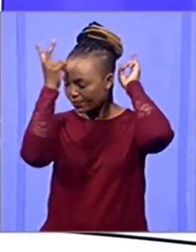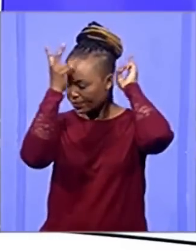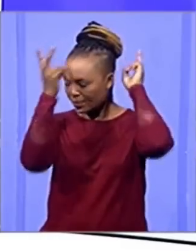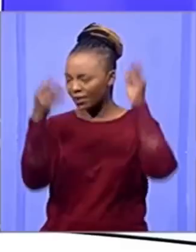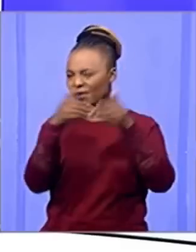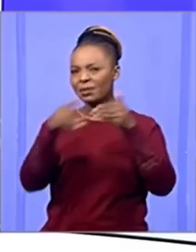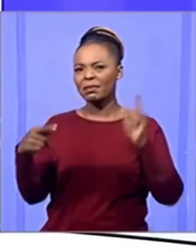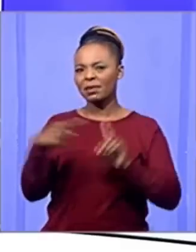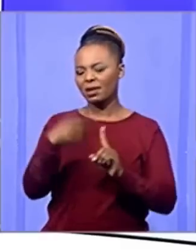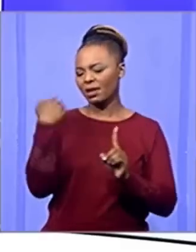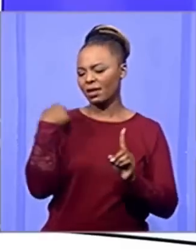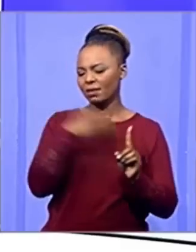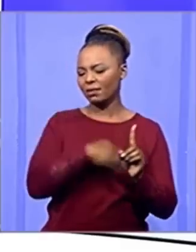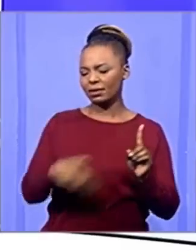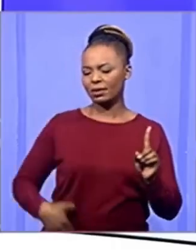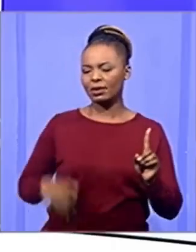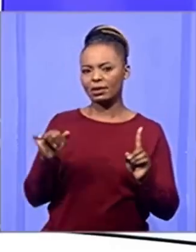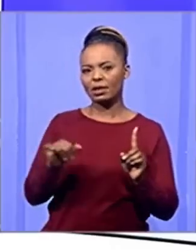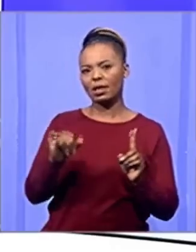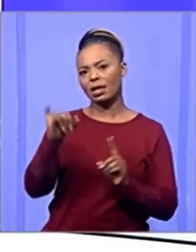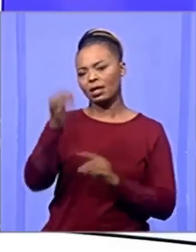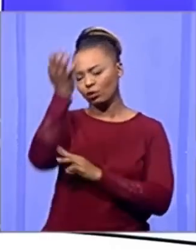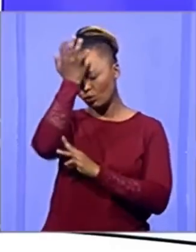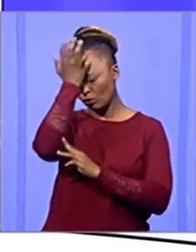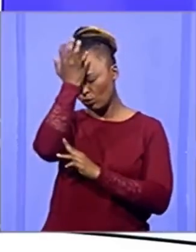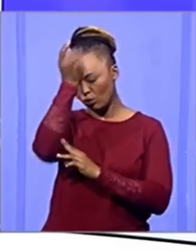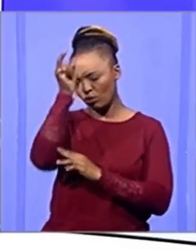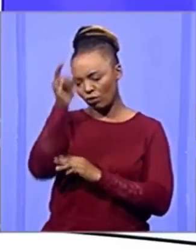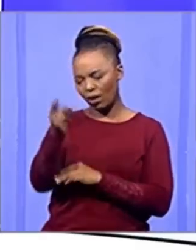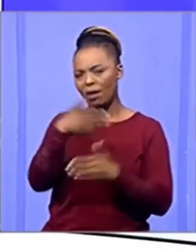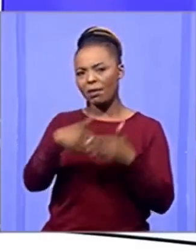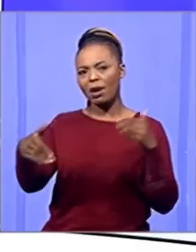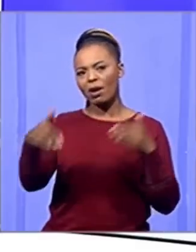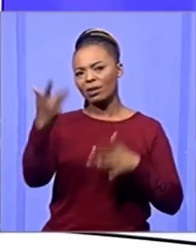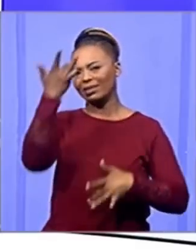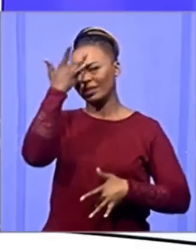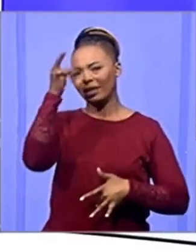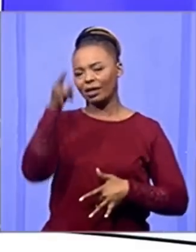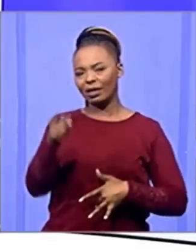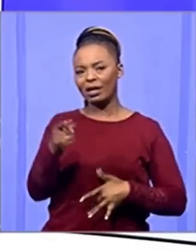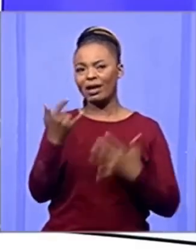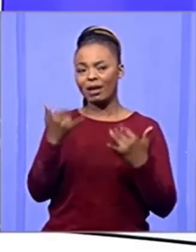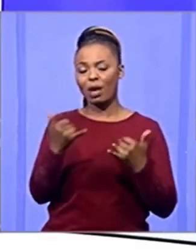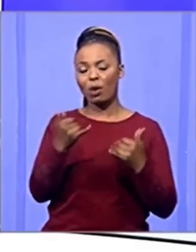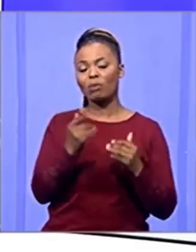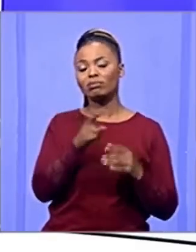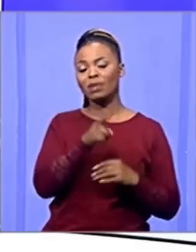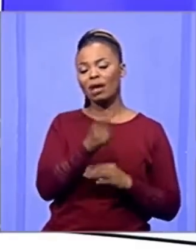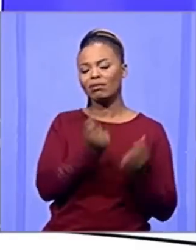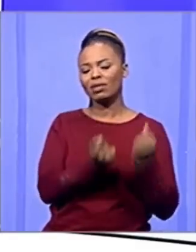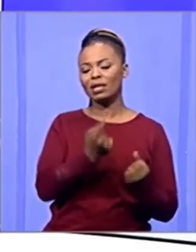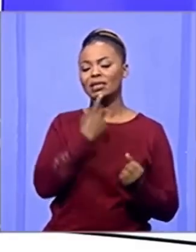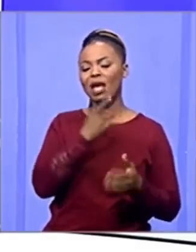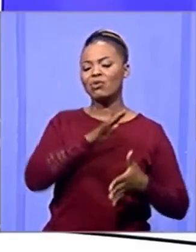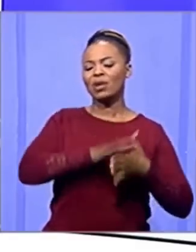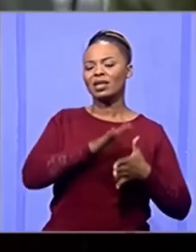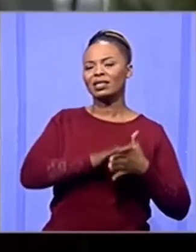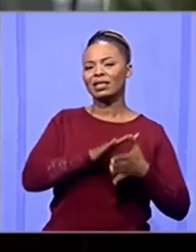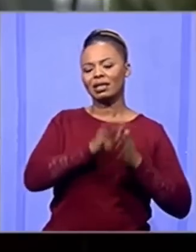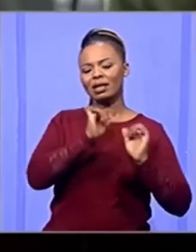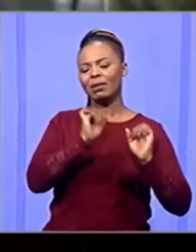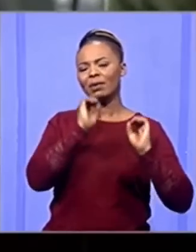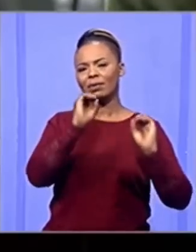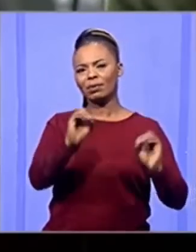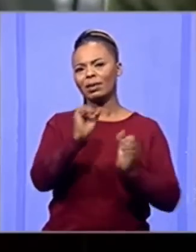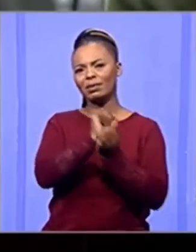mopresidente wa mehleng Jacob Zuma ka parole ya bongaka. Lekgotla le re kopo ya lefapha ha ena mabaka a utlwahalang hore e ka atleha mme ho lokollwa